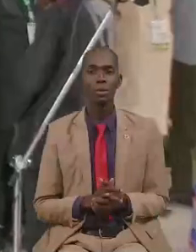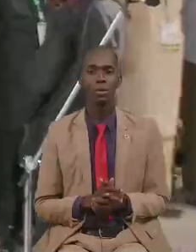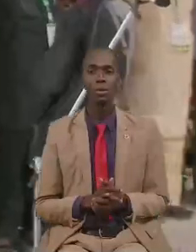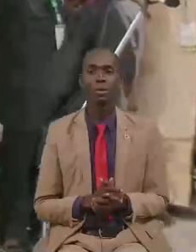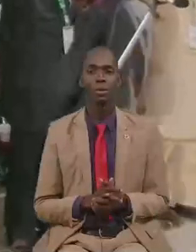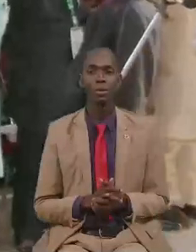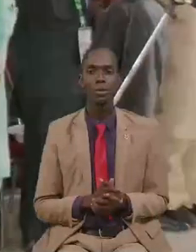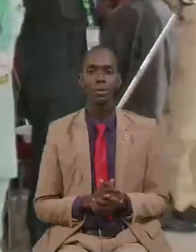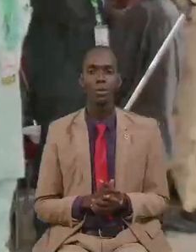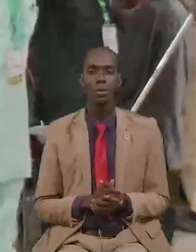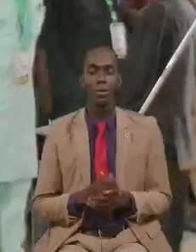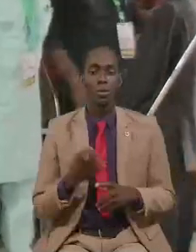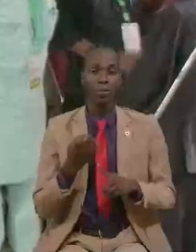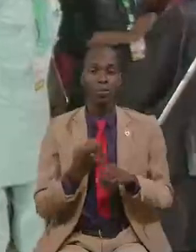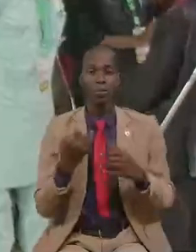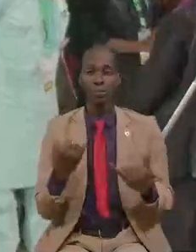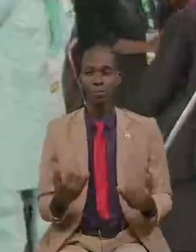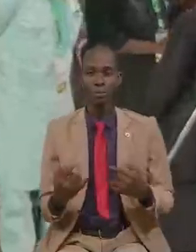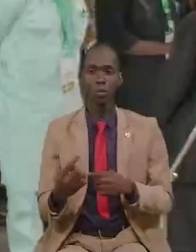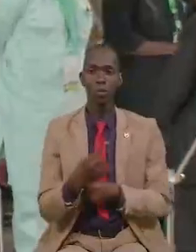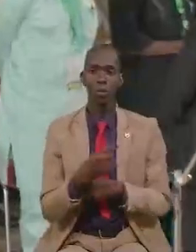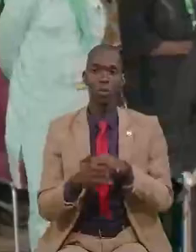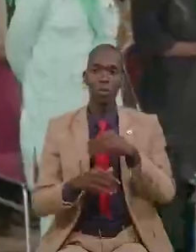À partir d'aujourd'hui,